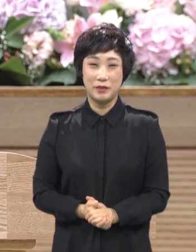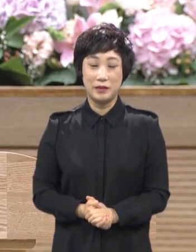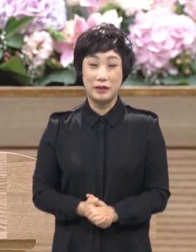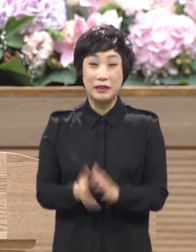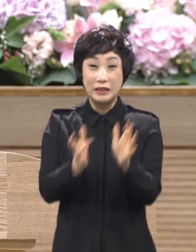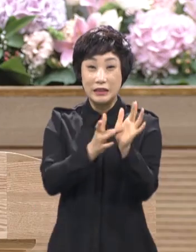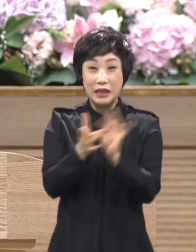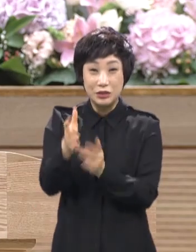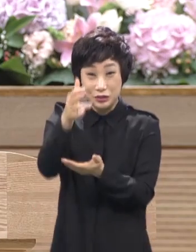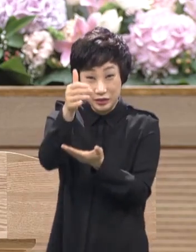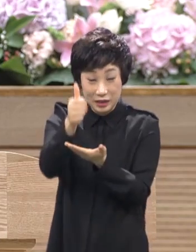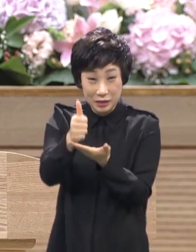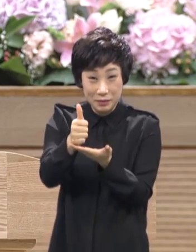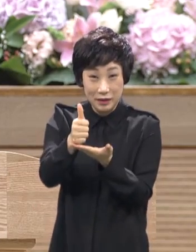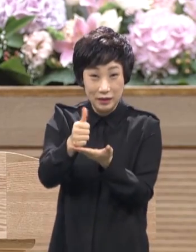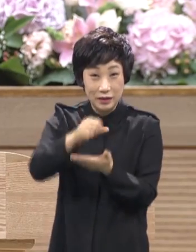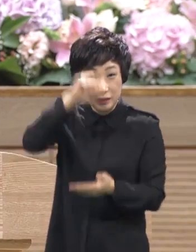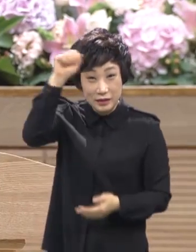새벽에